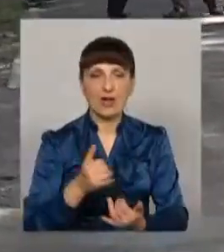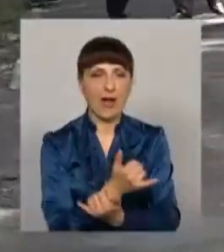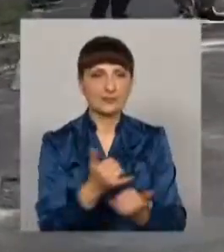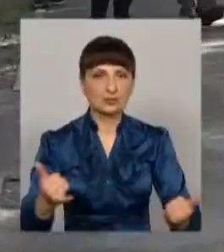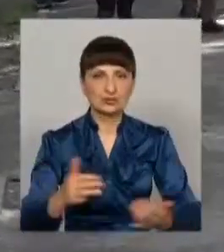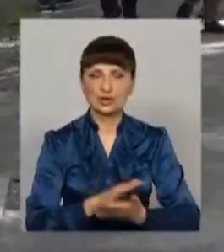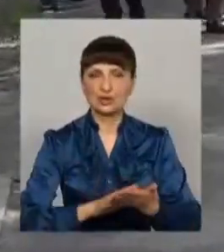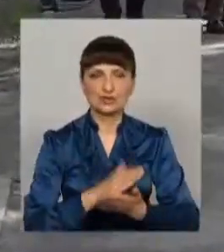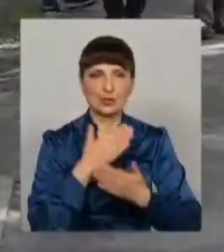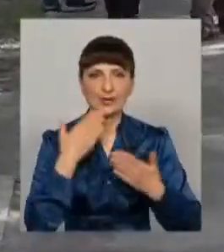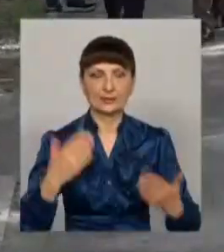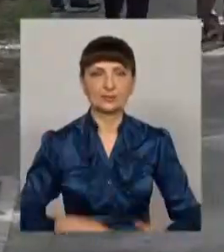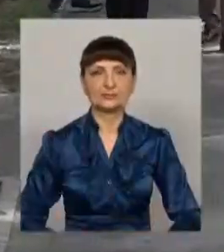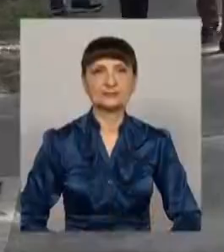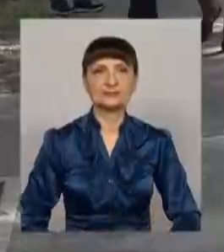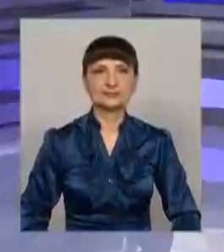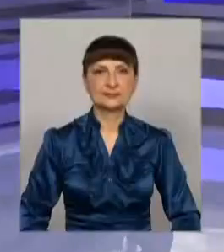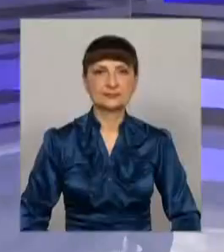обслуживаются.